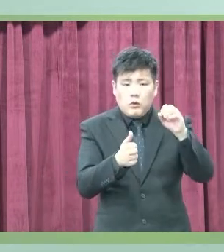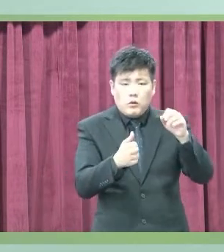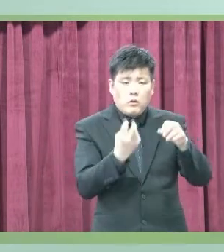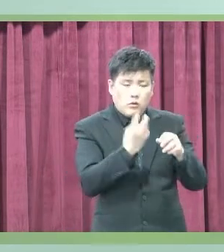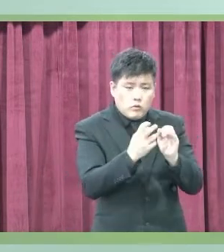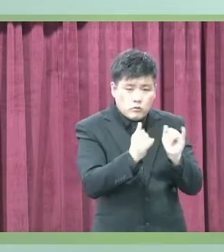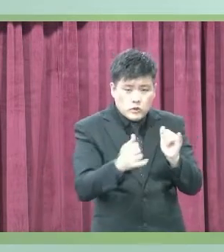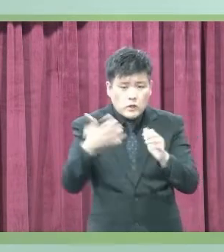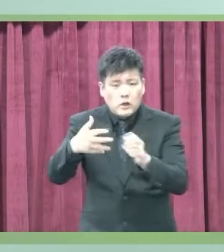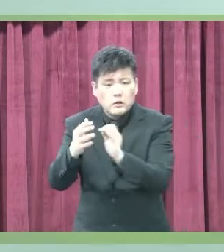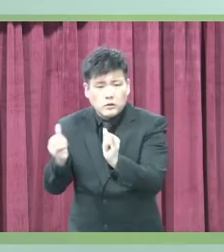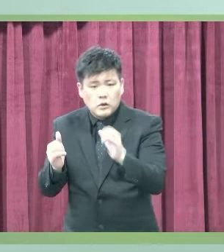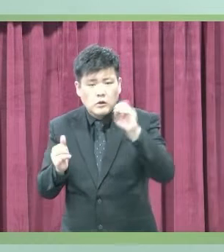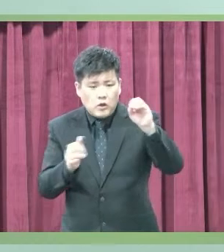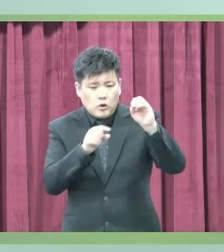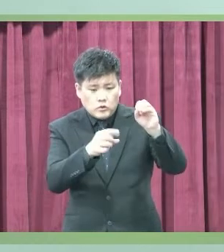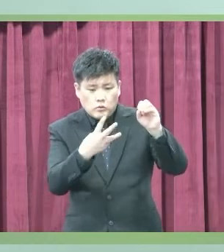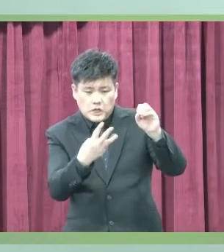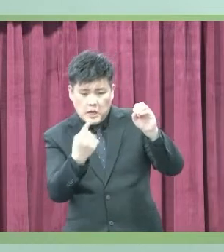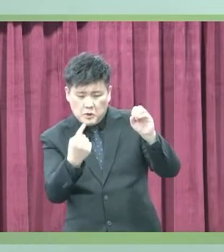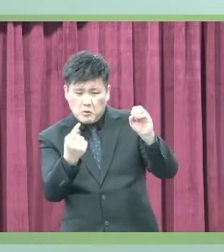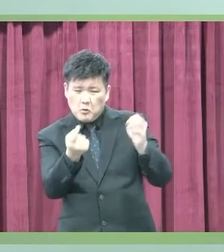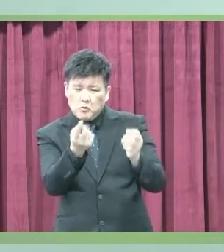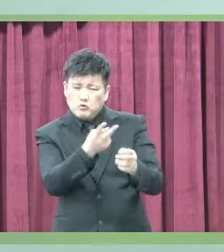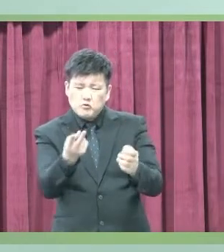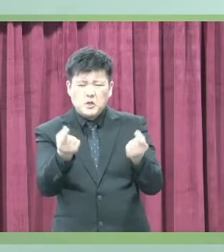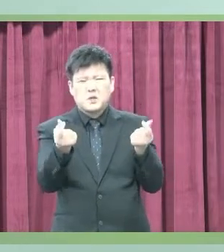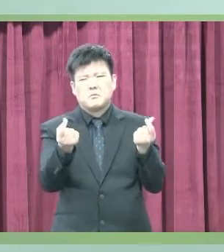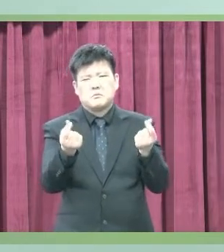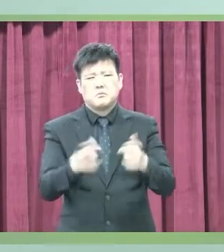모두 0.3일로 그 차이가 미미합니다.